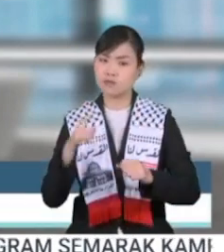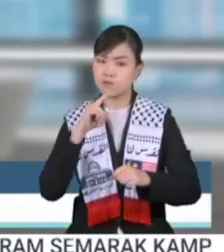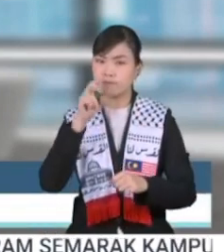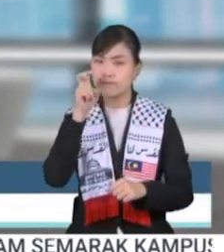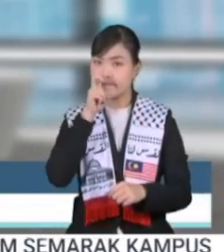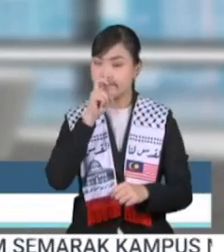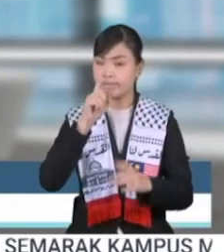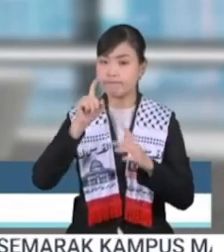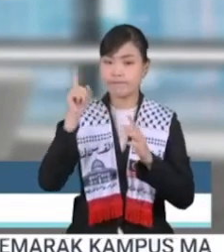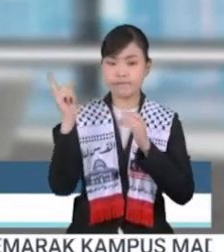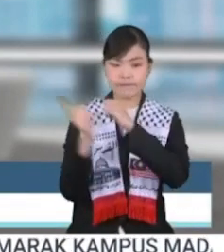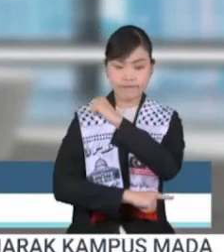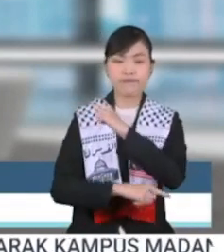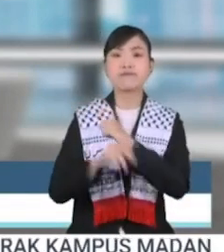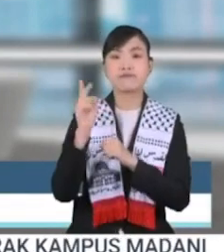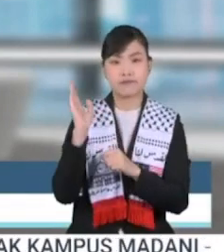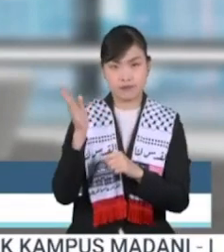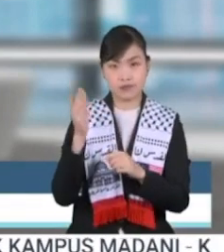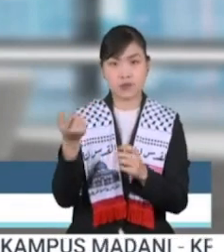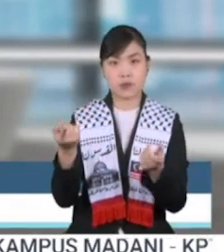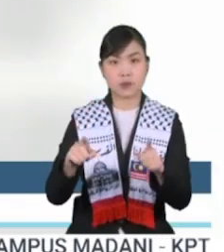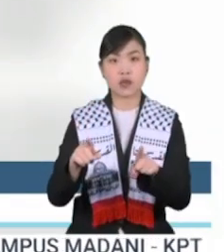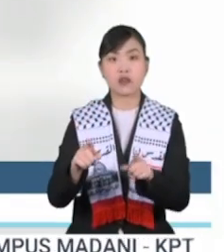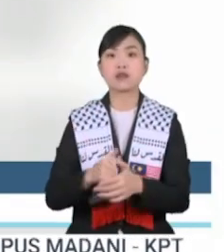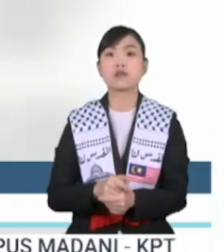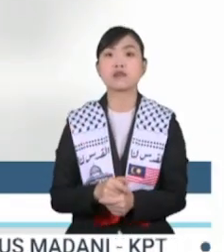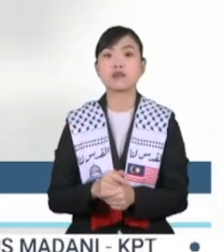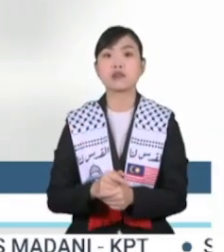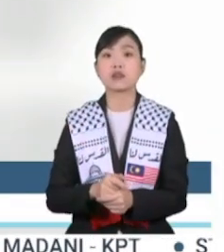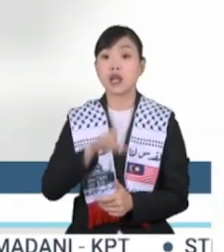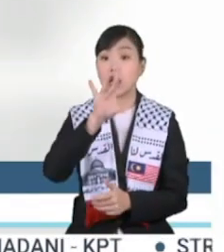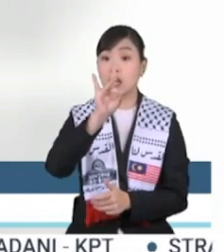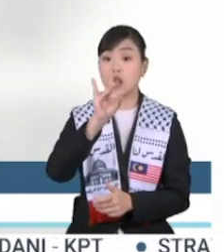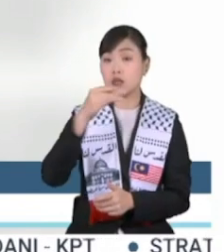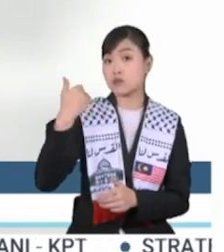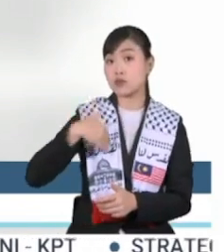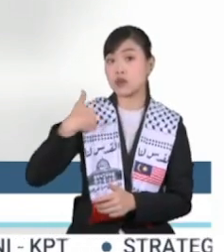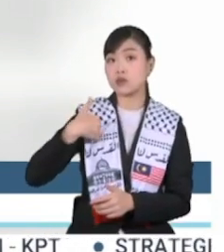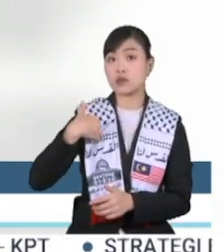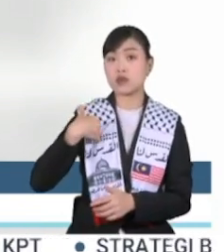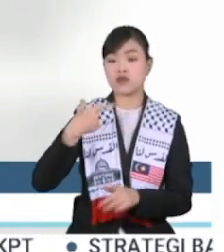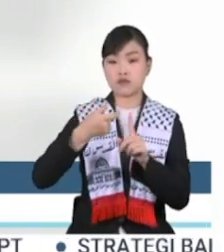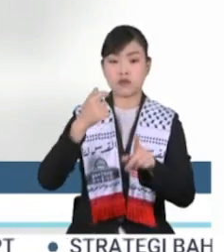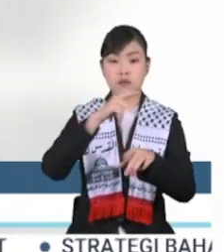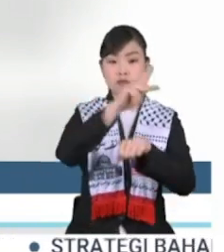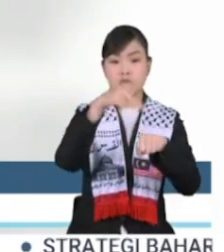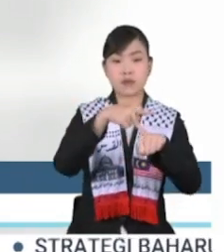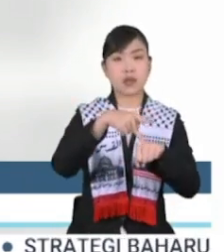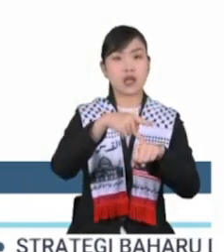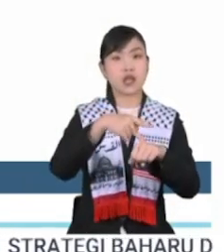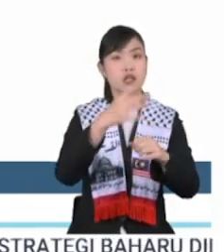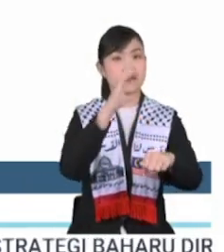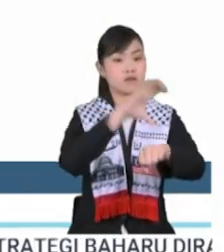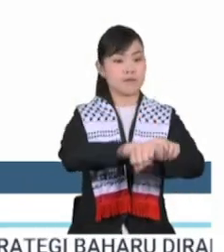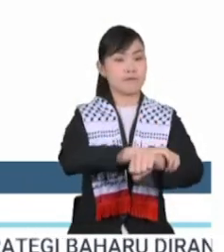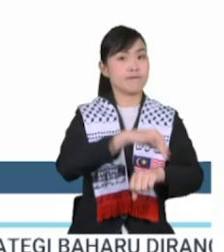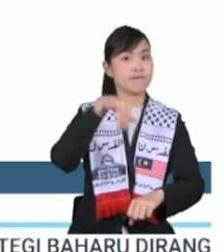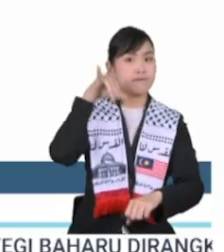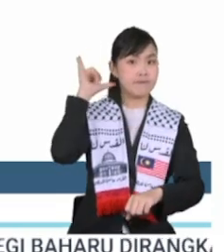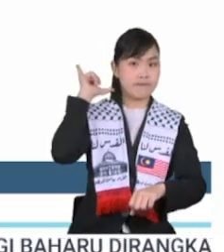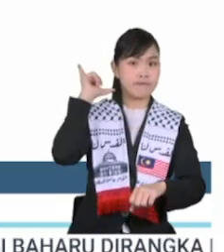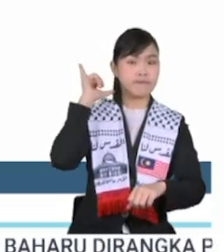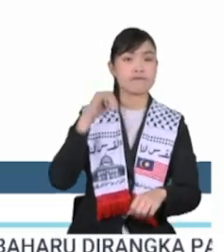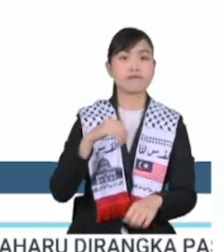akan dikenakan. Bertindak atas maklumat awam, 8 parti warga Filipina ditahan semalam menerusi Op